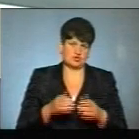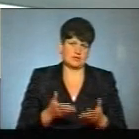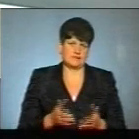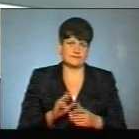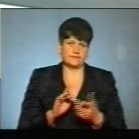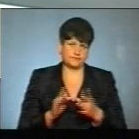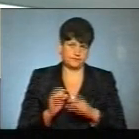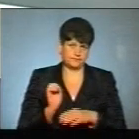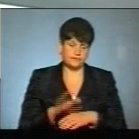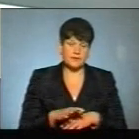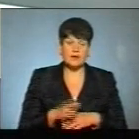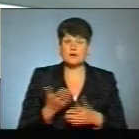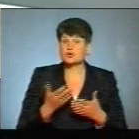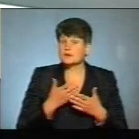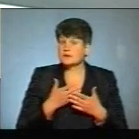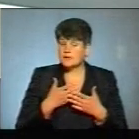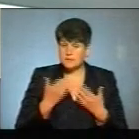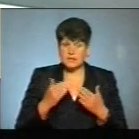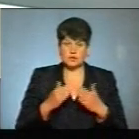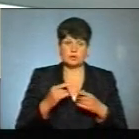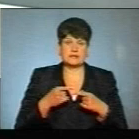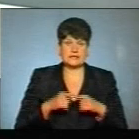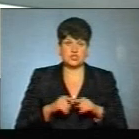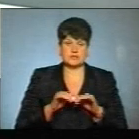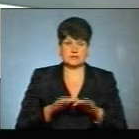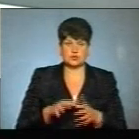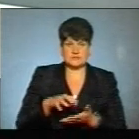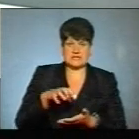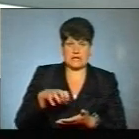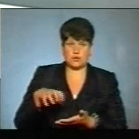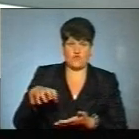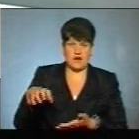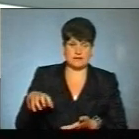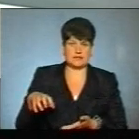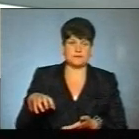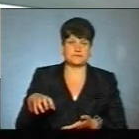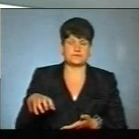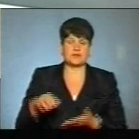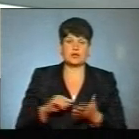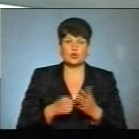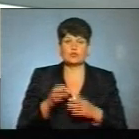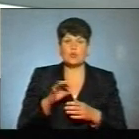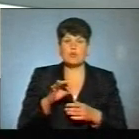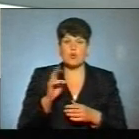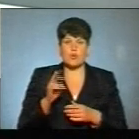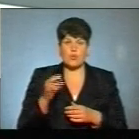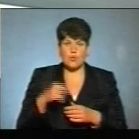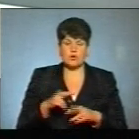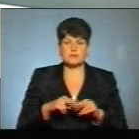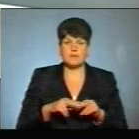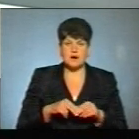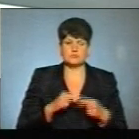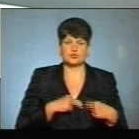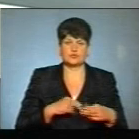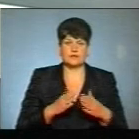Якщо, можливо, нема вдома таких технічних засобів, щоб просканувати там довідку про код, паспорт, трудову книжку,